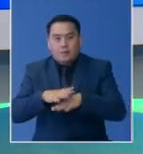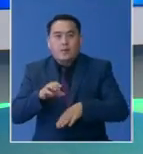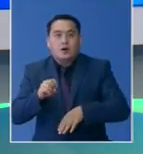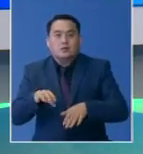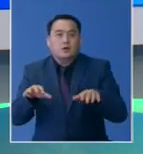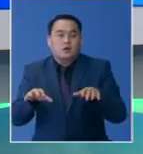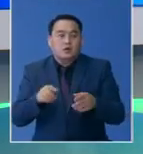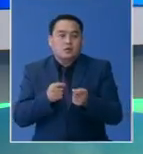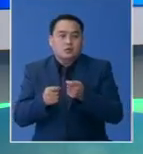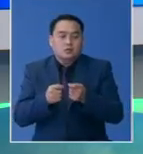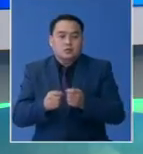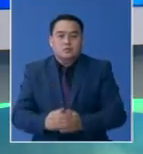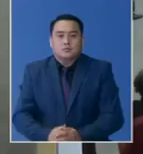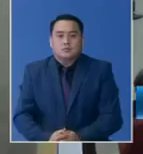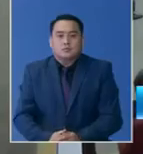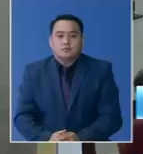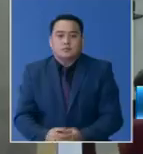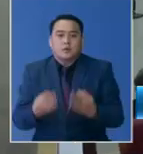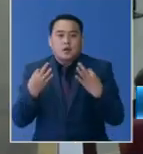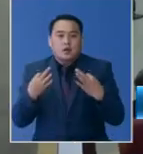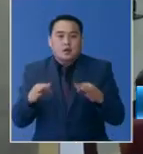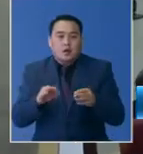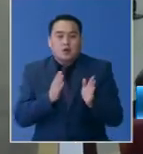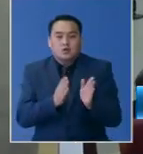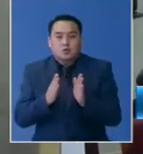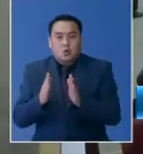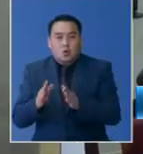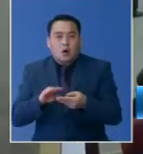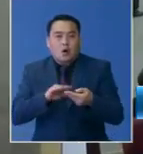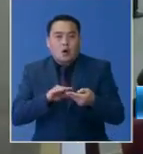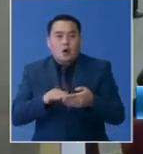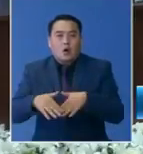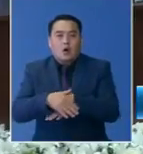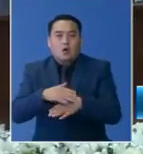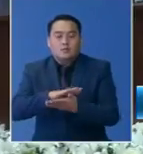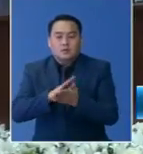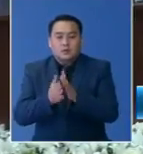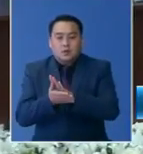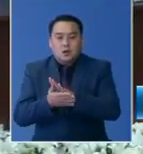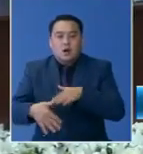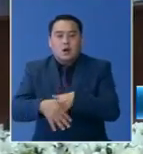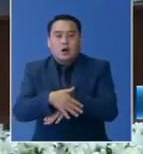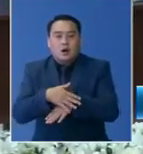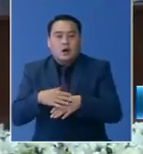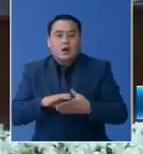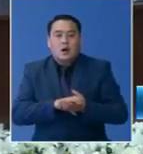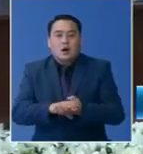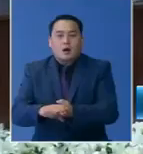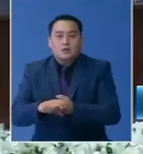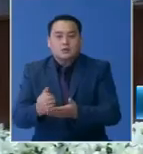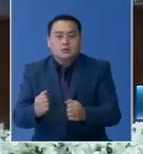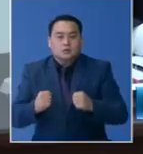Баталов төрағалық етті. Тәуелсіздік кепілі тұрақтылық, тұрақтылық негізі қоғамдық келісім. Қазақстан Халқы Ассамблеясы оны сақтау